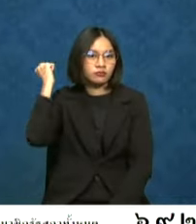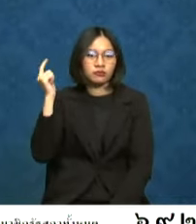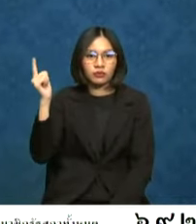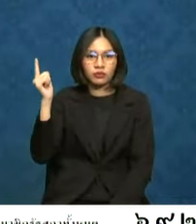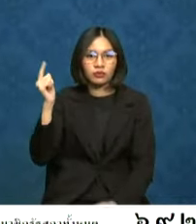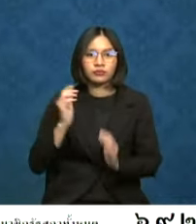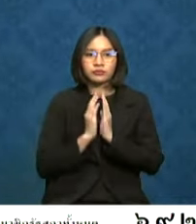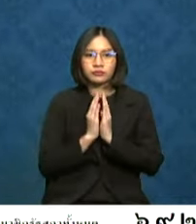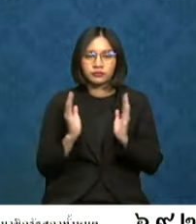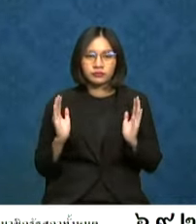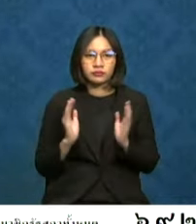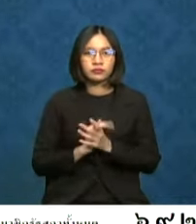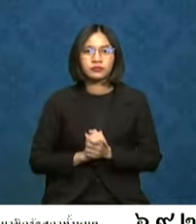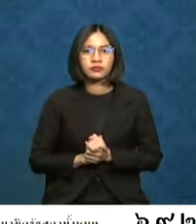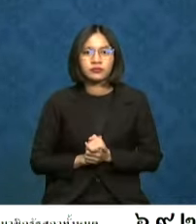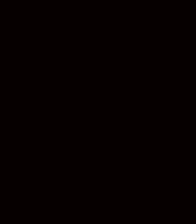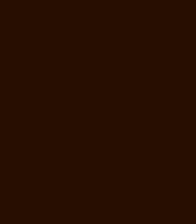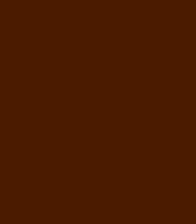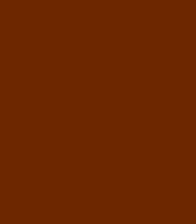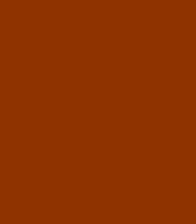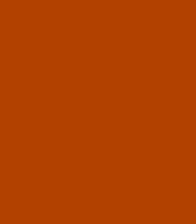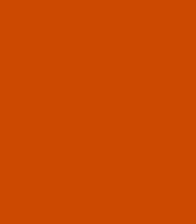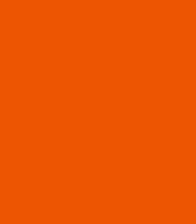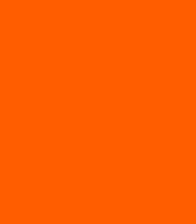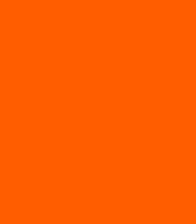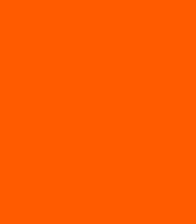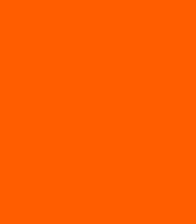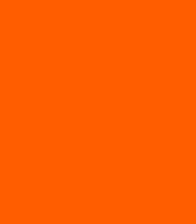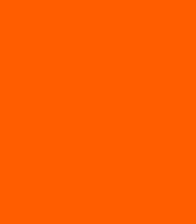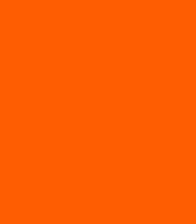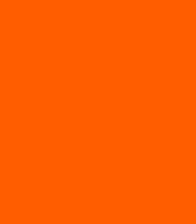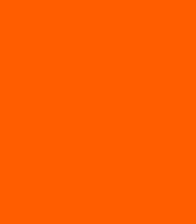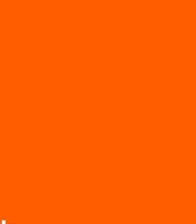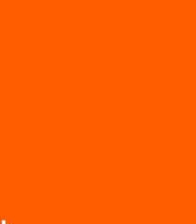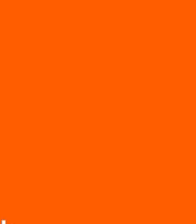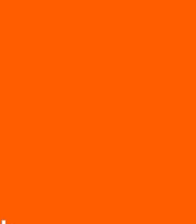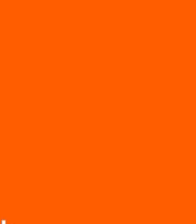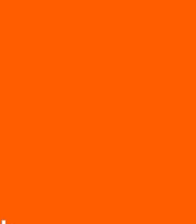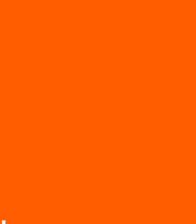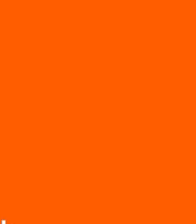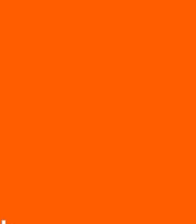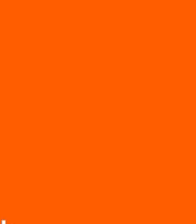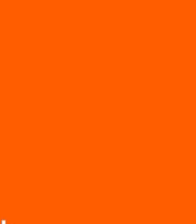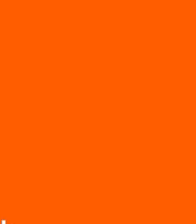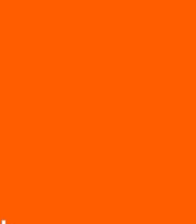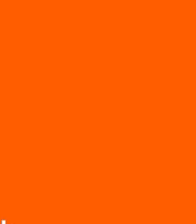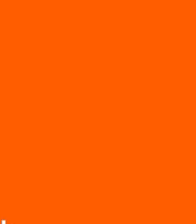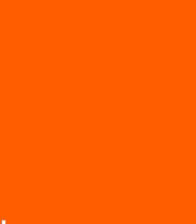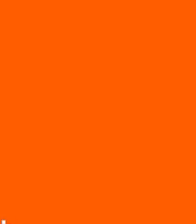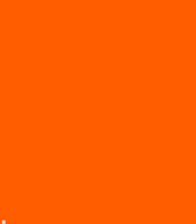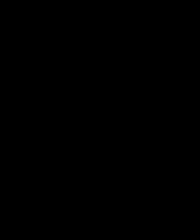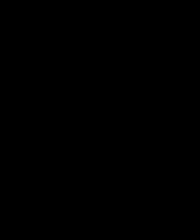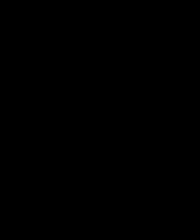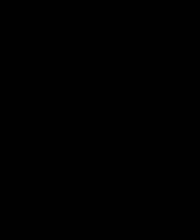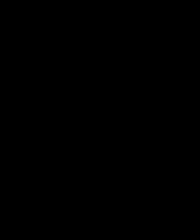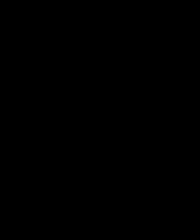ชินวครับอาจร